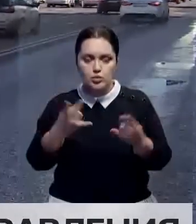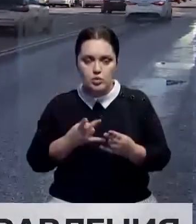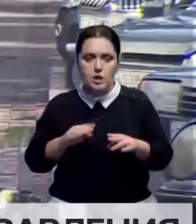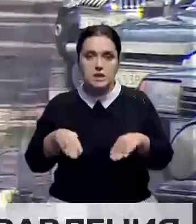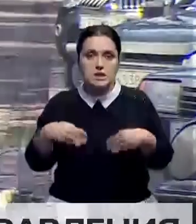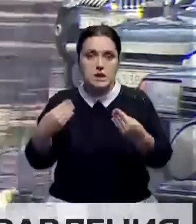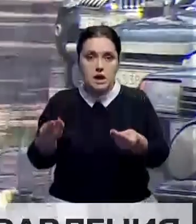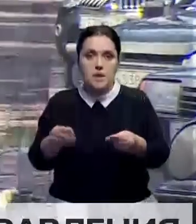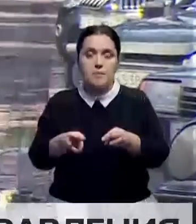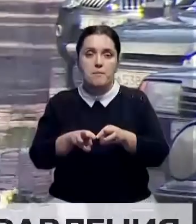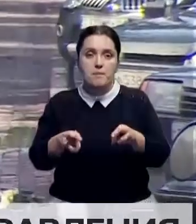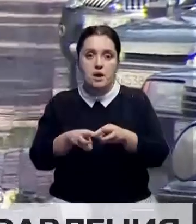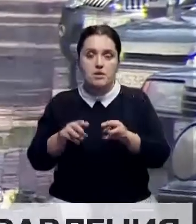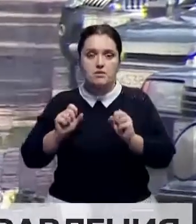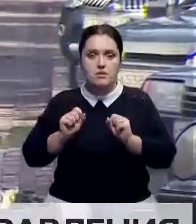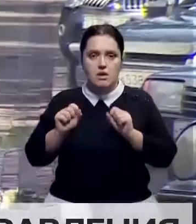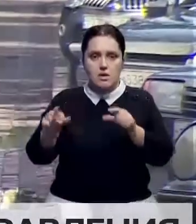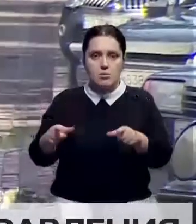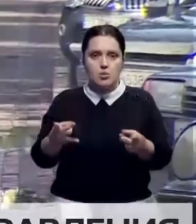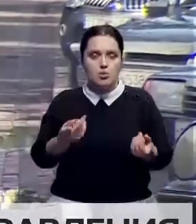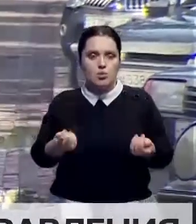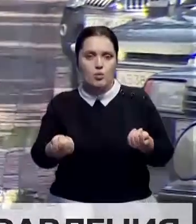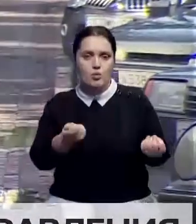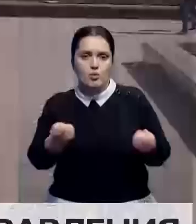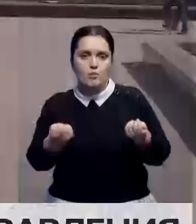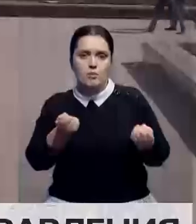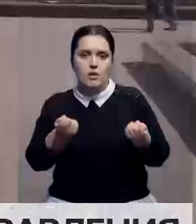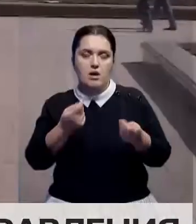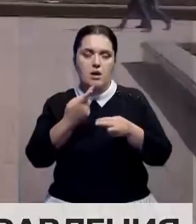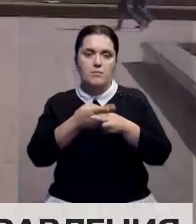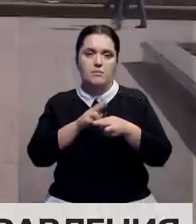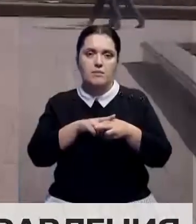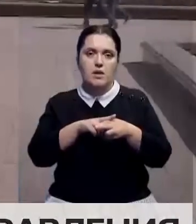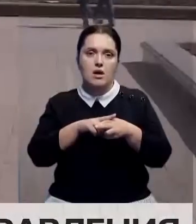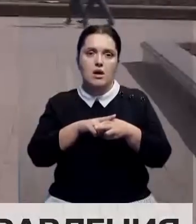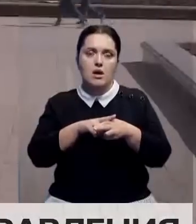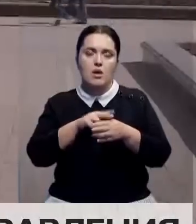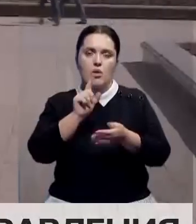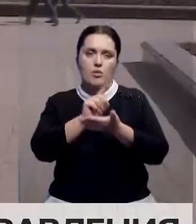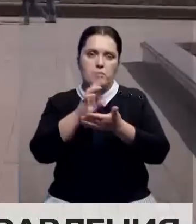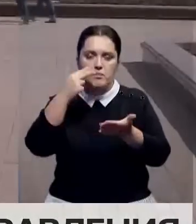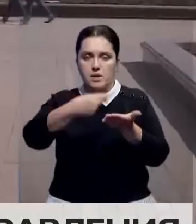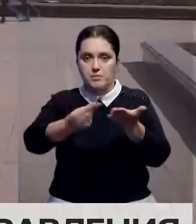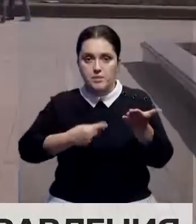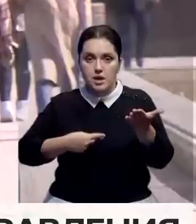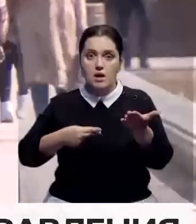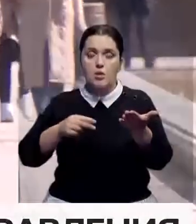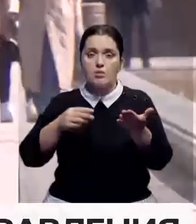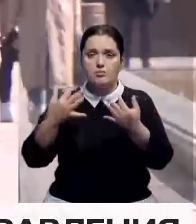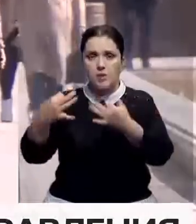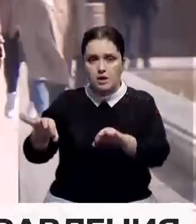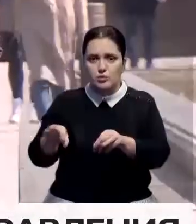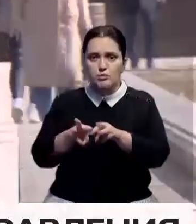правительство рычагами самостоятельного управления, без согласований с администрацией президента. Это позволит министерствам